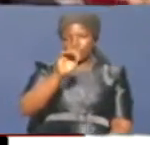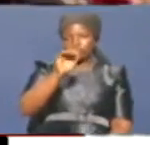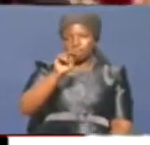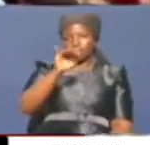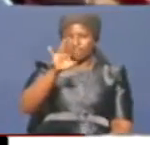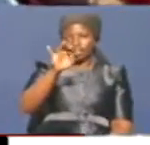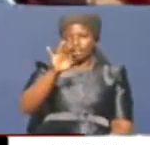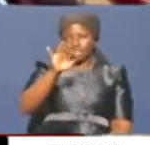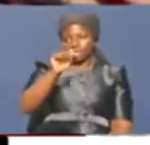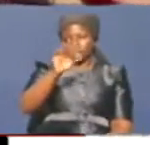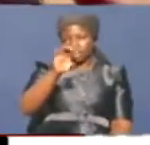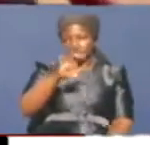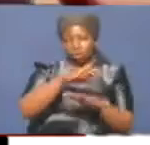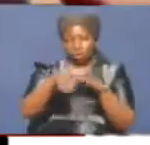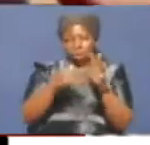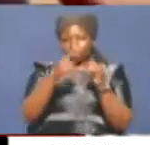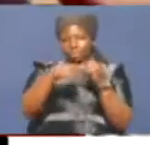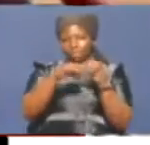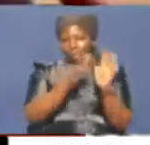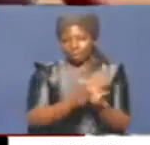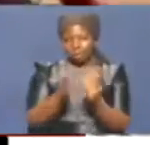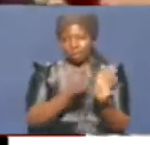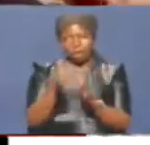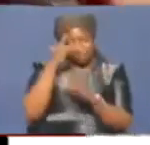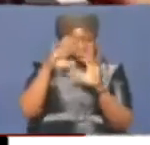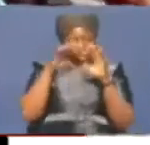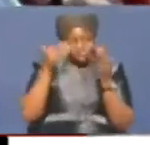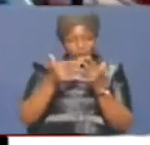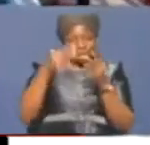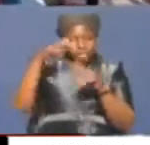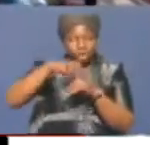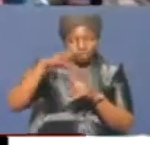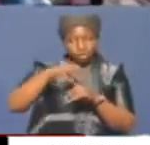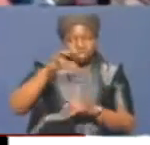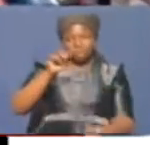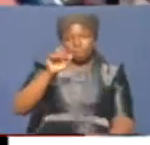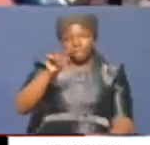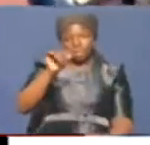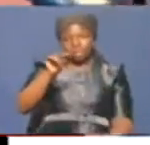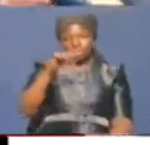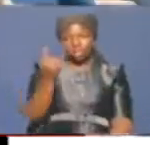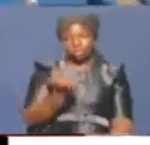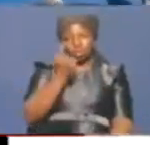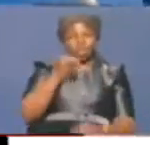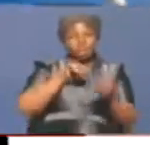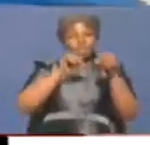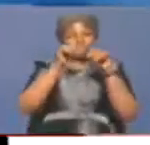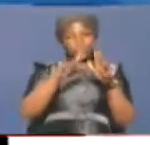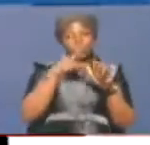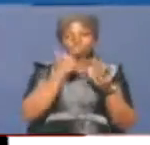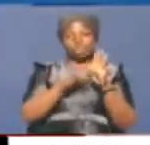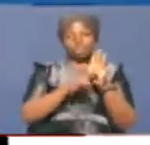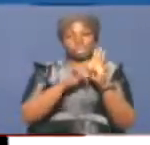middle wote wanajiandaa kwa mashindano hayo ya dunia. Martin Maina ndiye bondia pekee atakayewakilisha Kenya kwa mara ya kwanza.